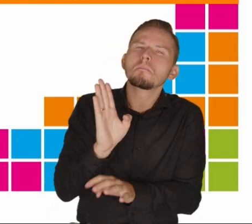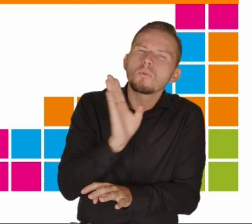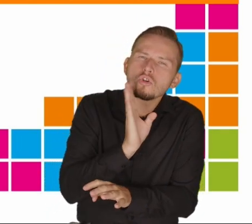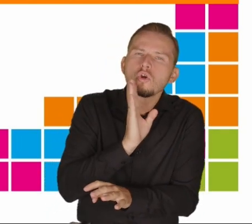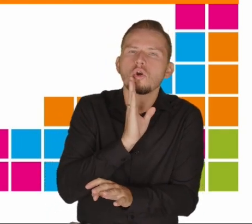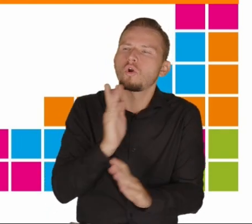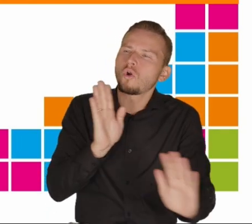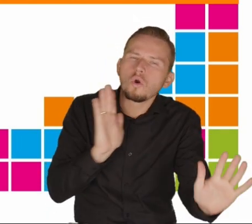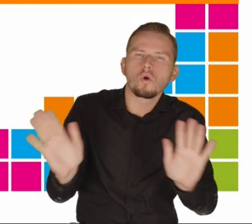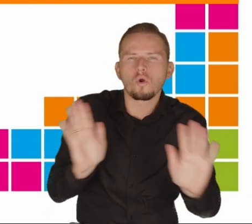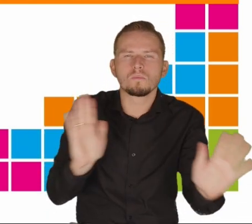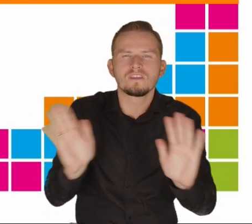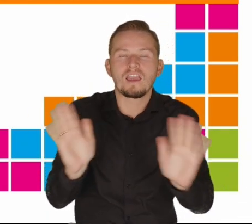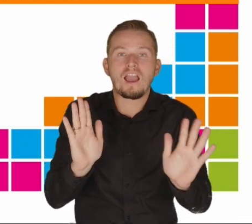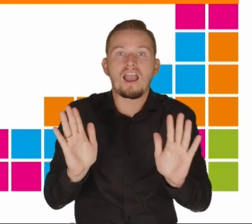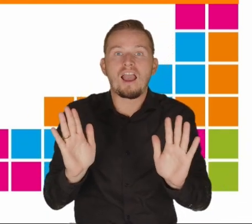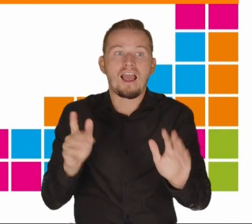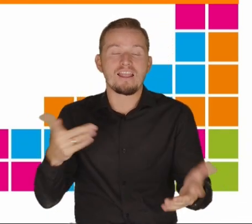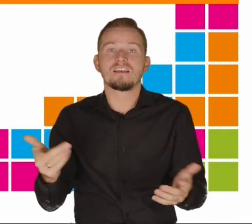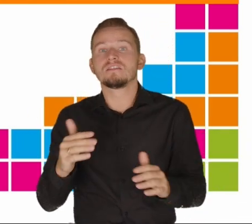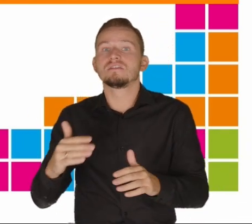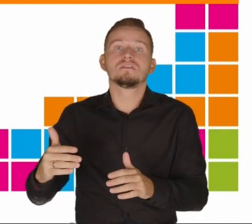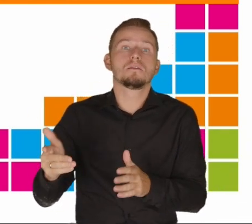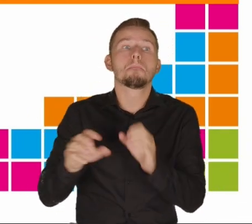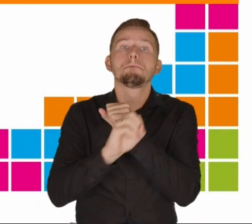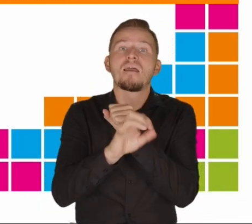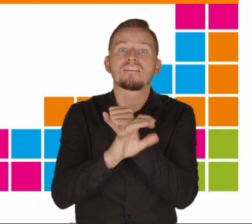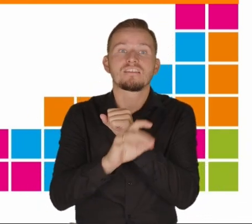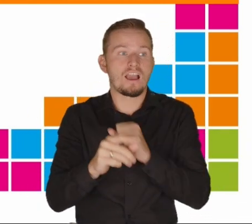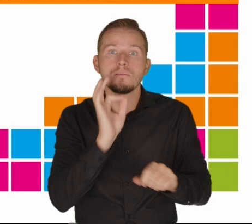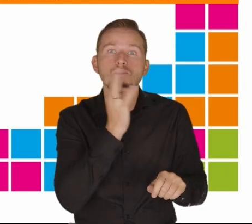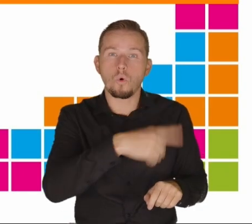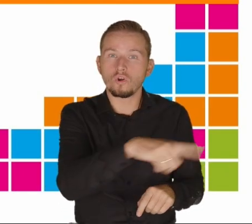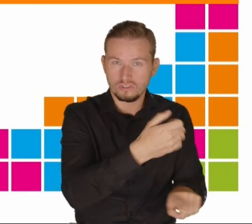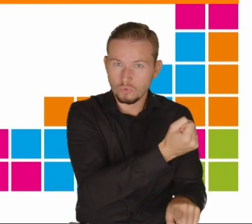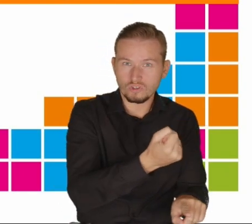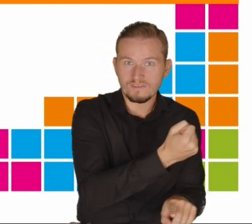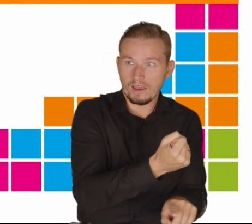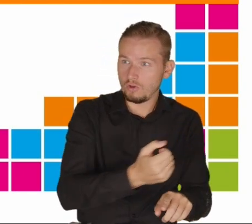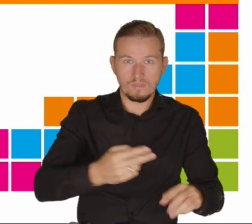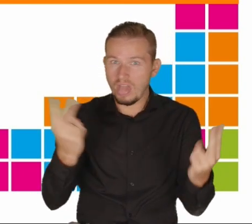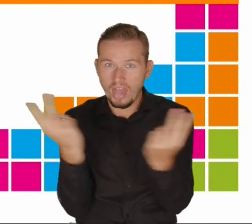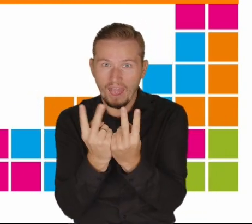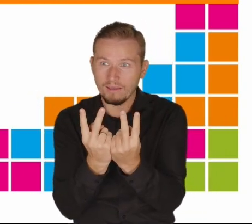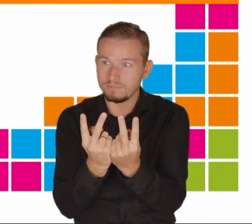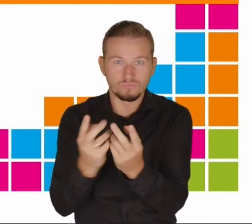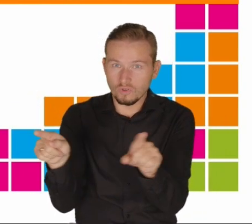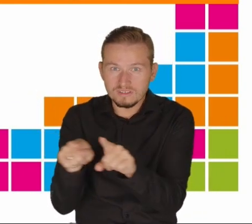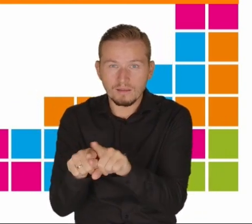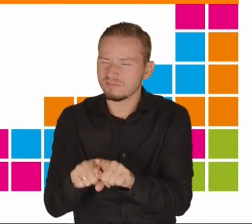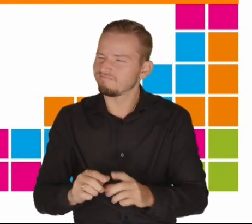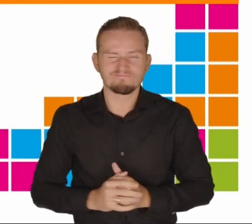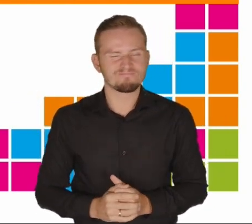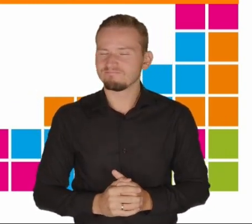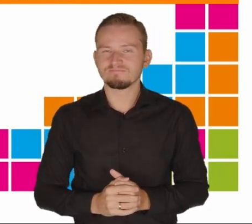dokładnie charakterystyczna dla kolejnego medium, z którego korzystają młodzi ludzie. No to, co wiemy z tych badań